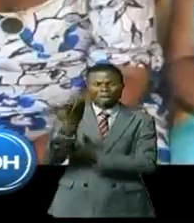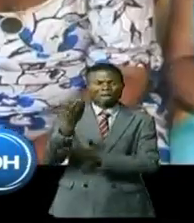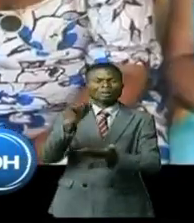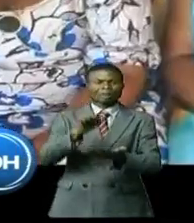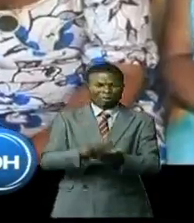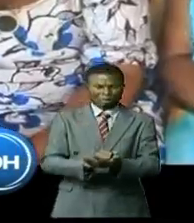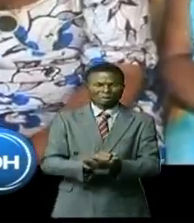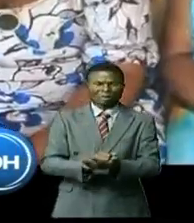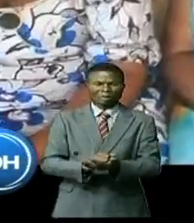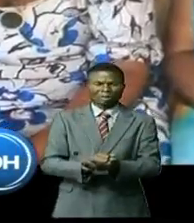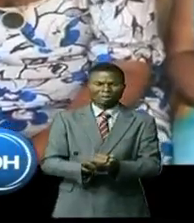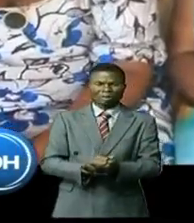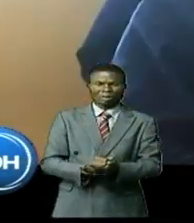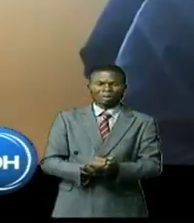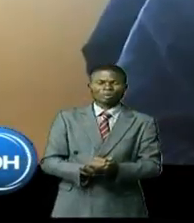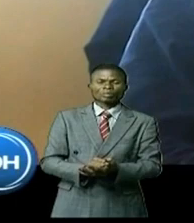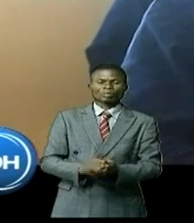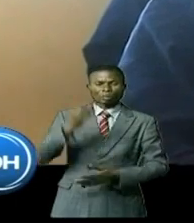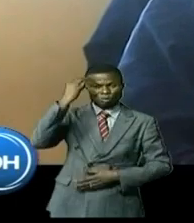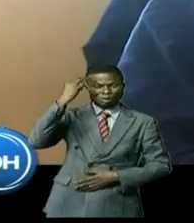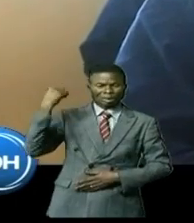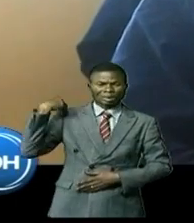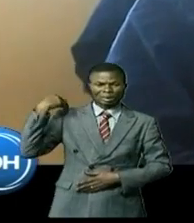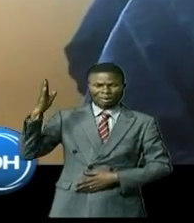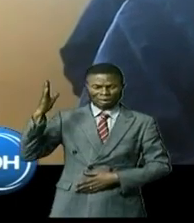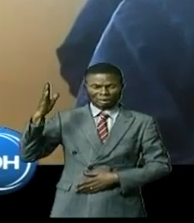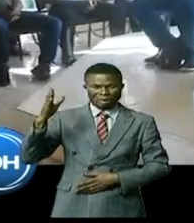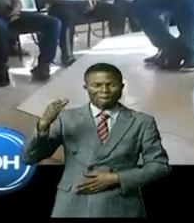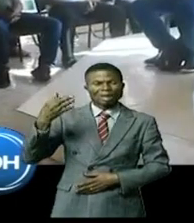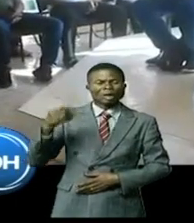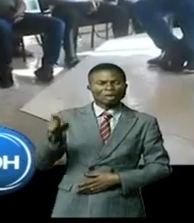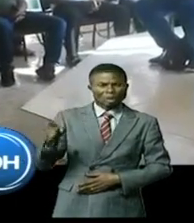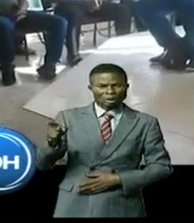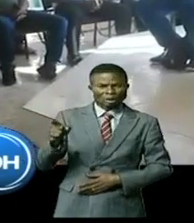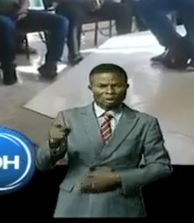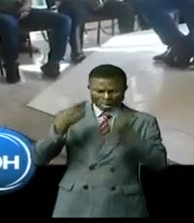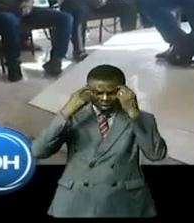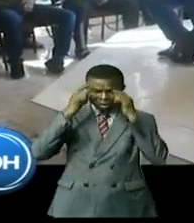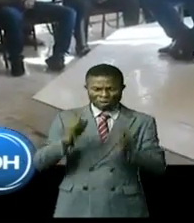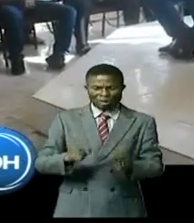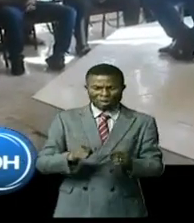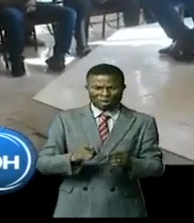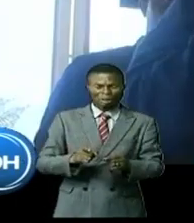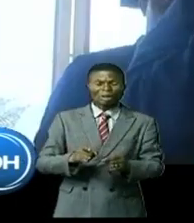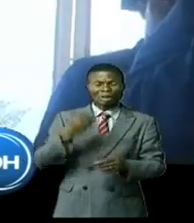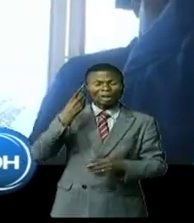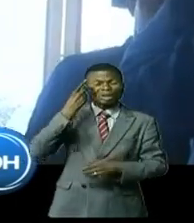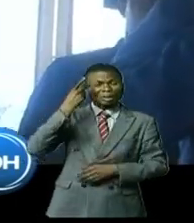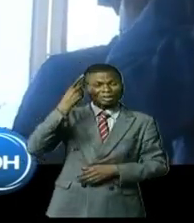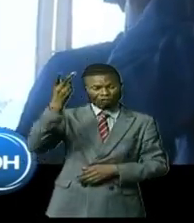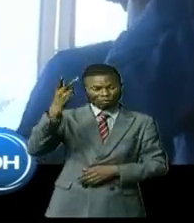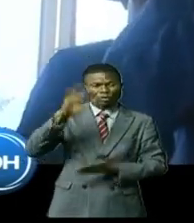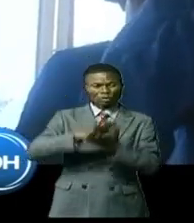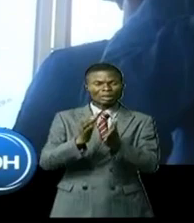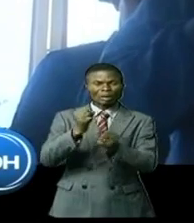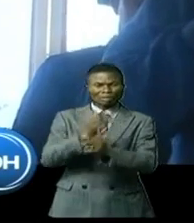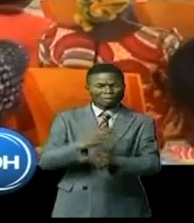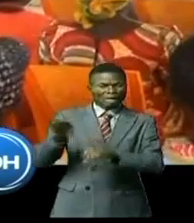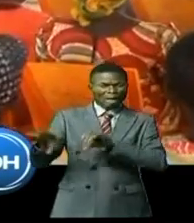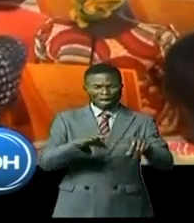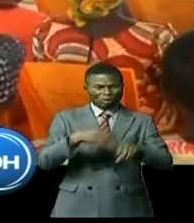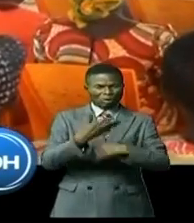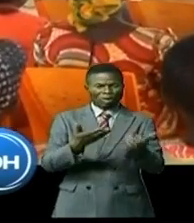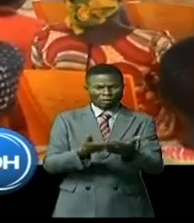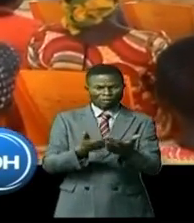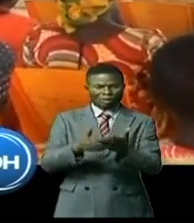Tshisekedi Tshilombo. Le ministre d'État François Robota Masumbuko tient à concrétiser ce vœu à travers les actions qu'il mène à la tête de